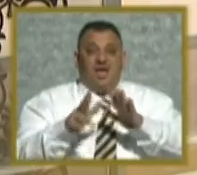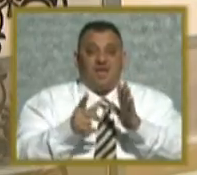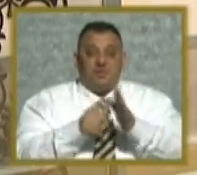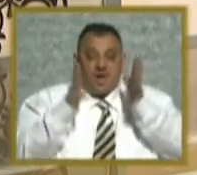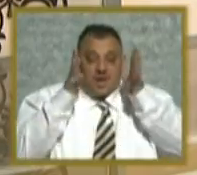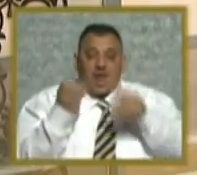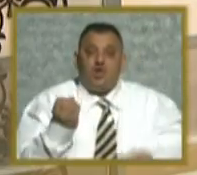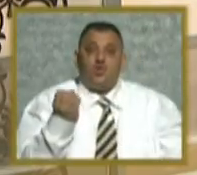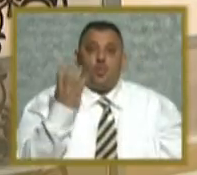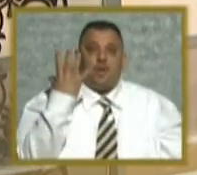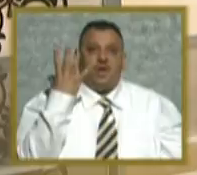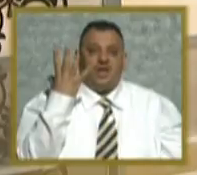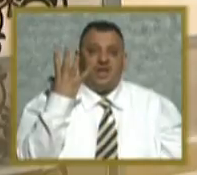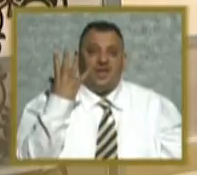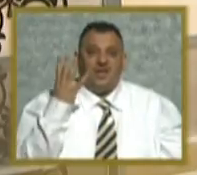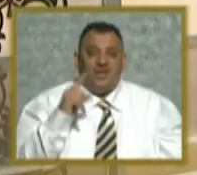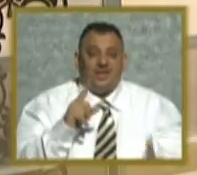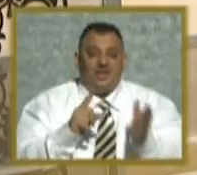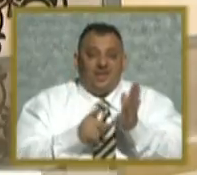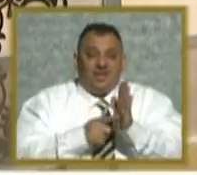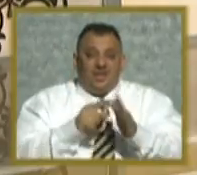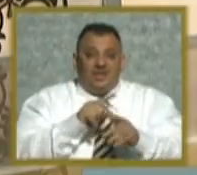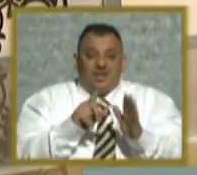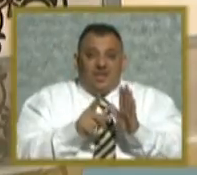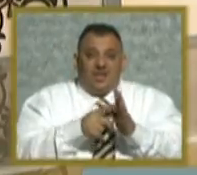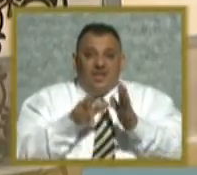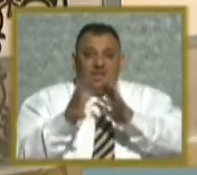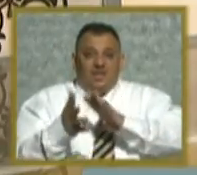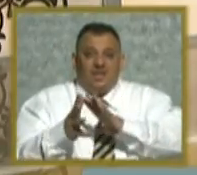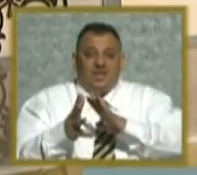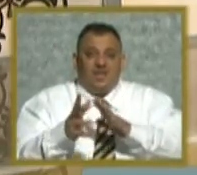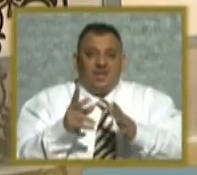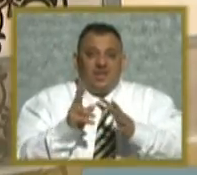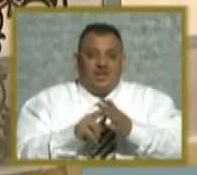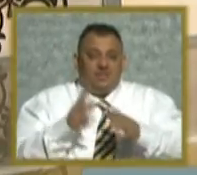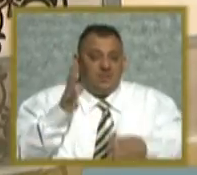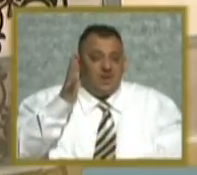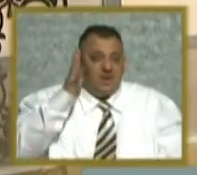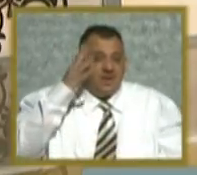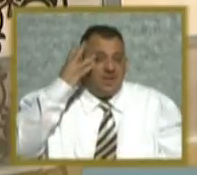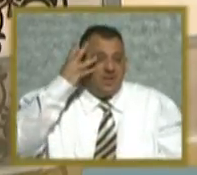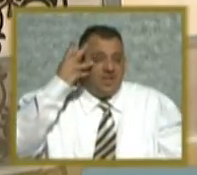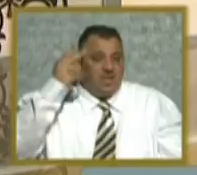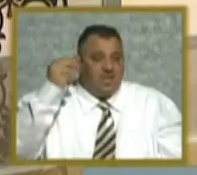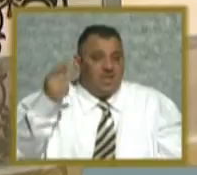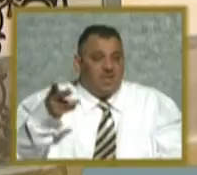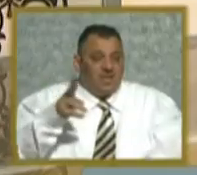الفجر زين، مرات يروح من الصلاة الفجر أقوم